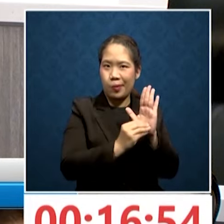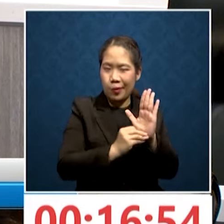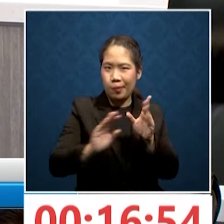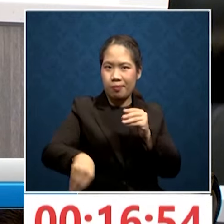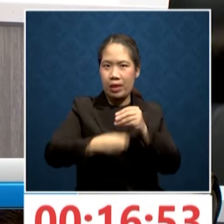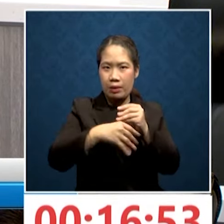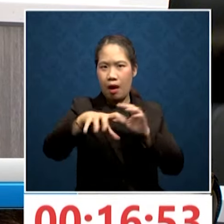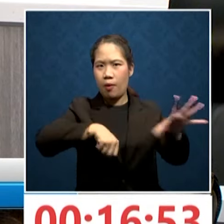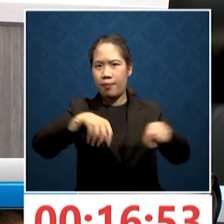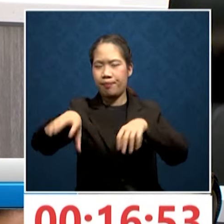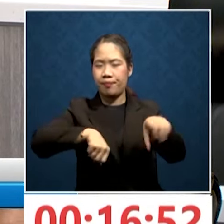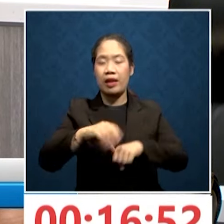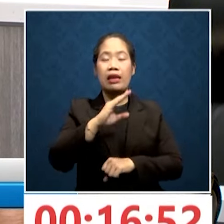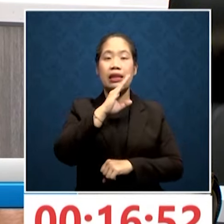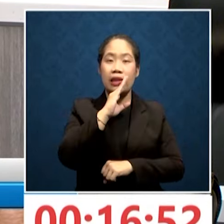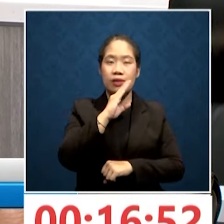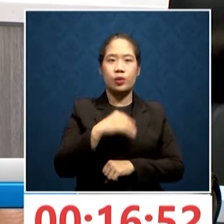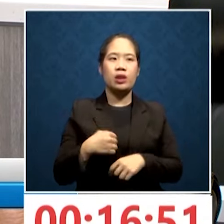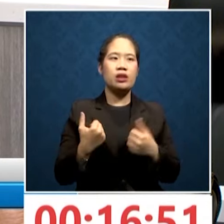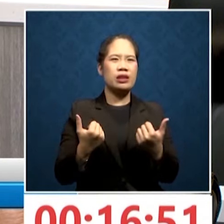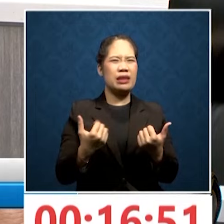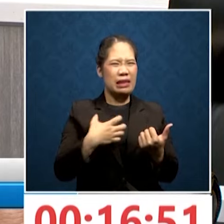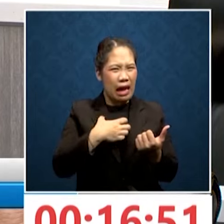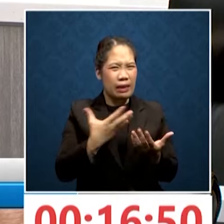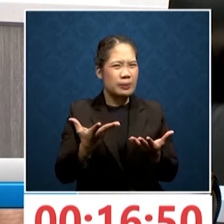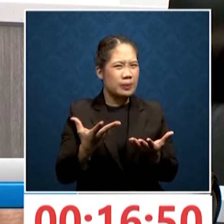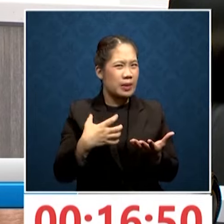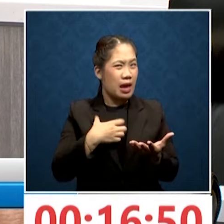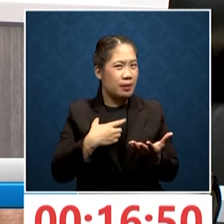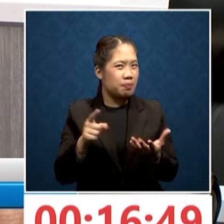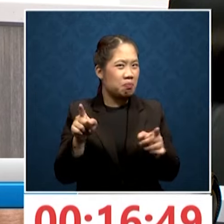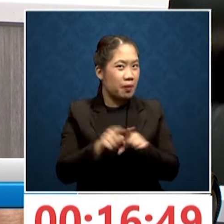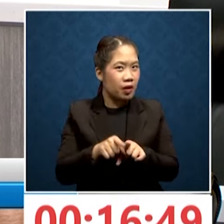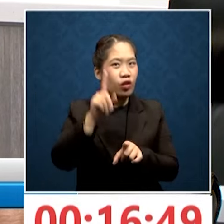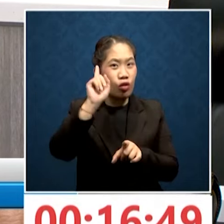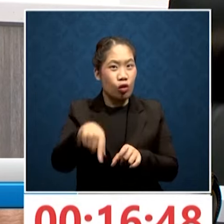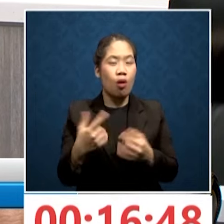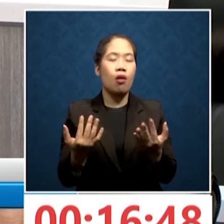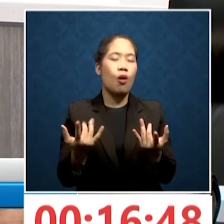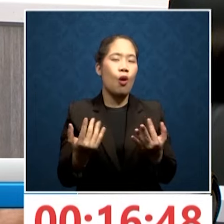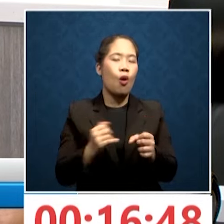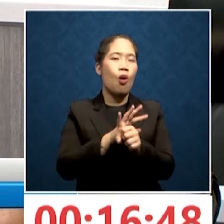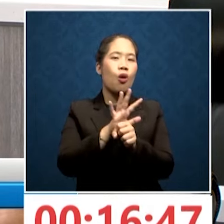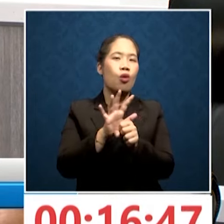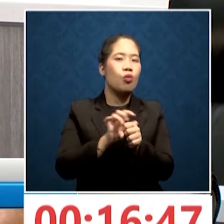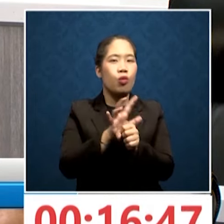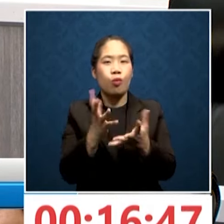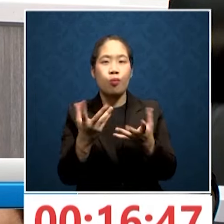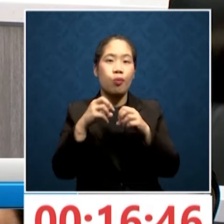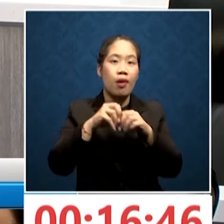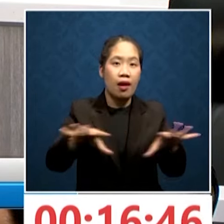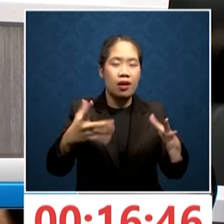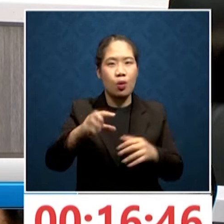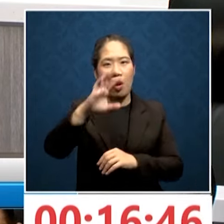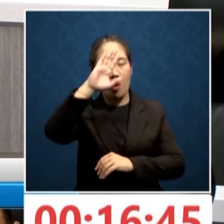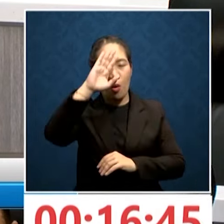ขทีนี้ถ้าจะพึ่งสถานการณ์แบบนั้นก็จะต้องเกิดโรคระบาดอยู่ตลอดเวลาคงไม่ไหวครับดังนั้น